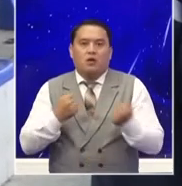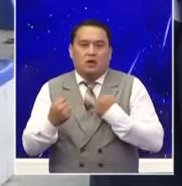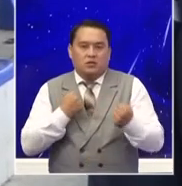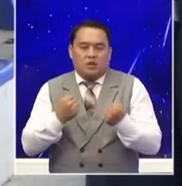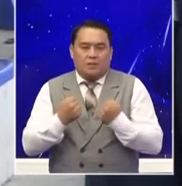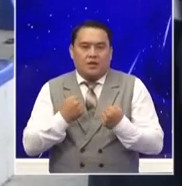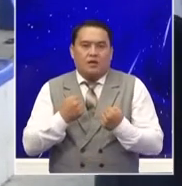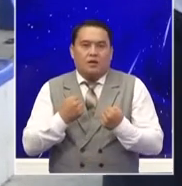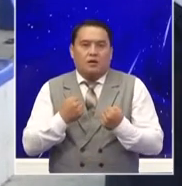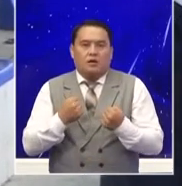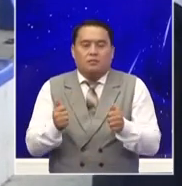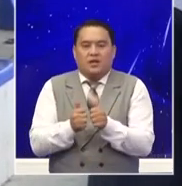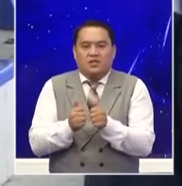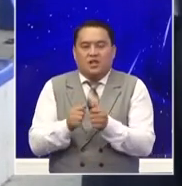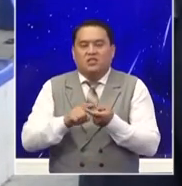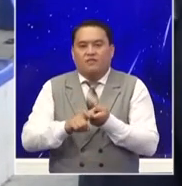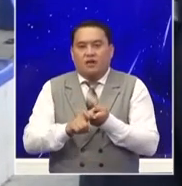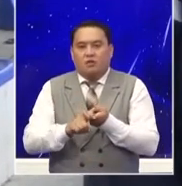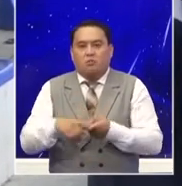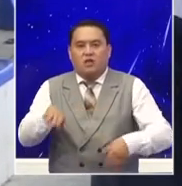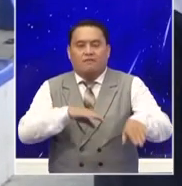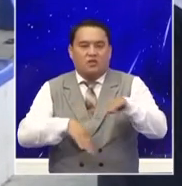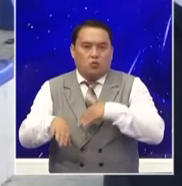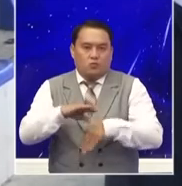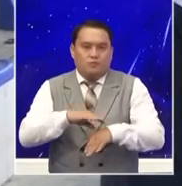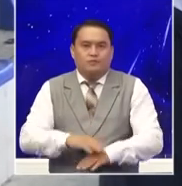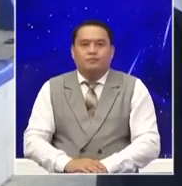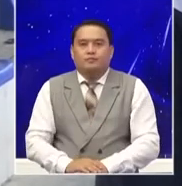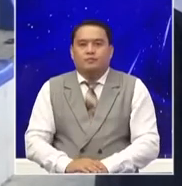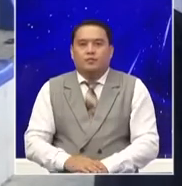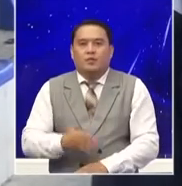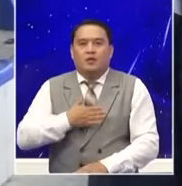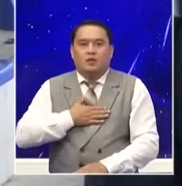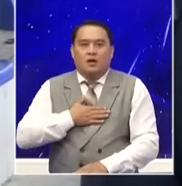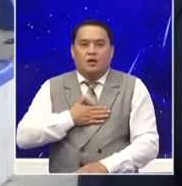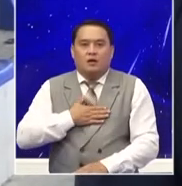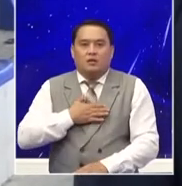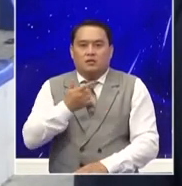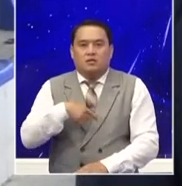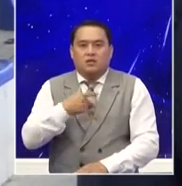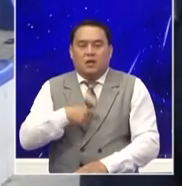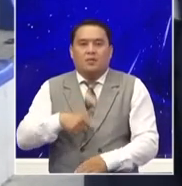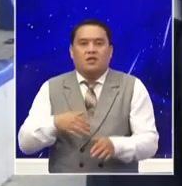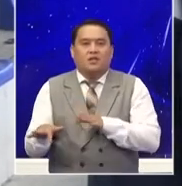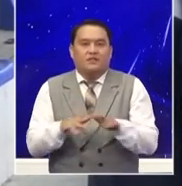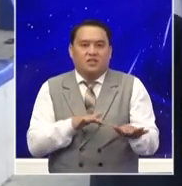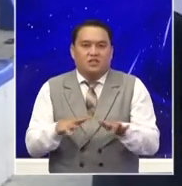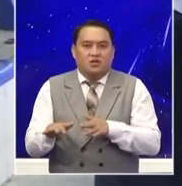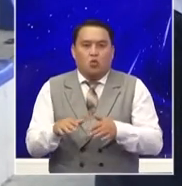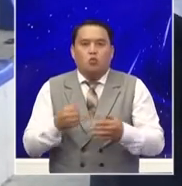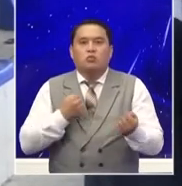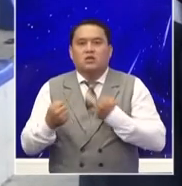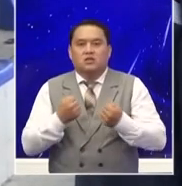хотя бы близко связанные с плаванием. Но сами плавательные движения никакие